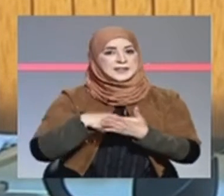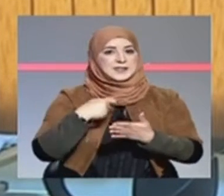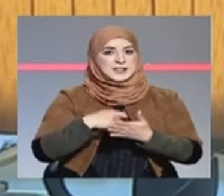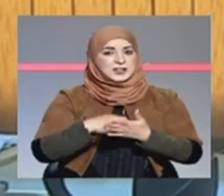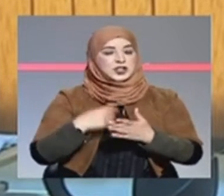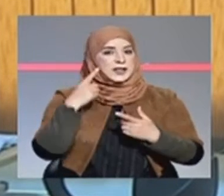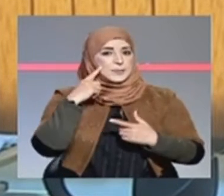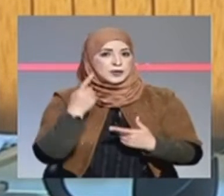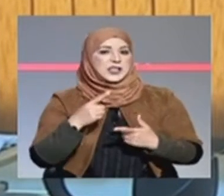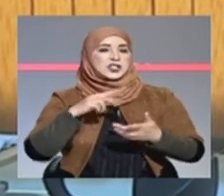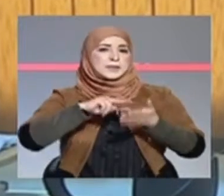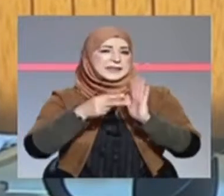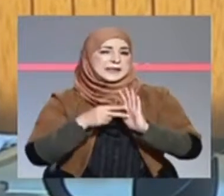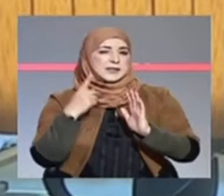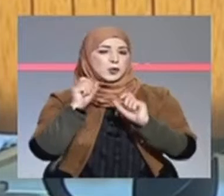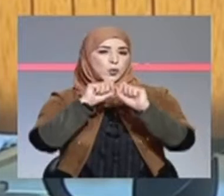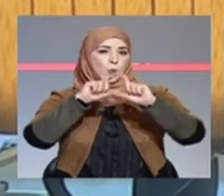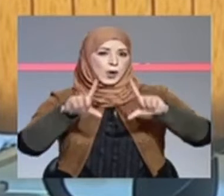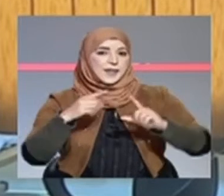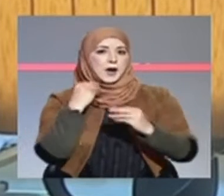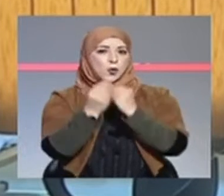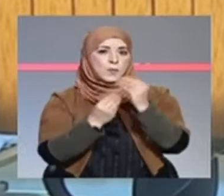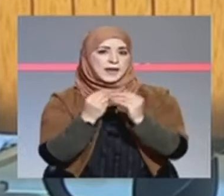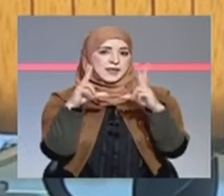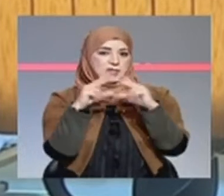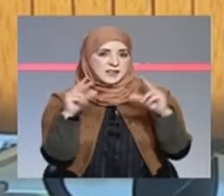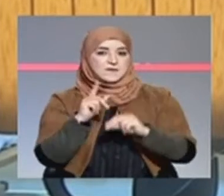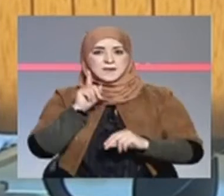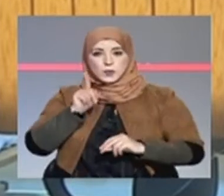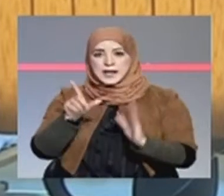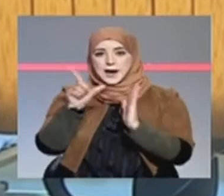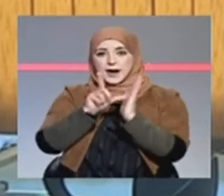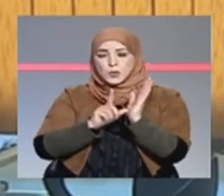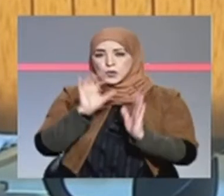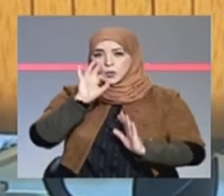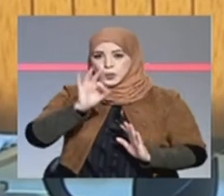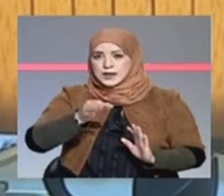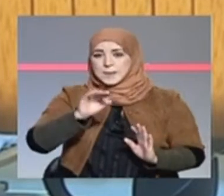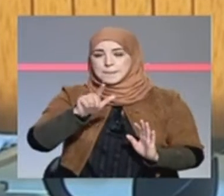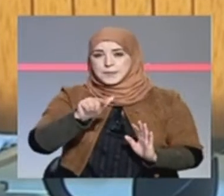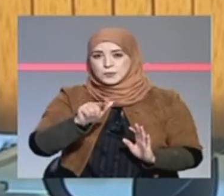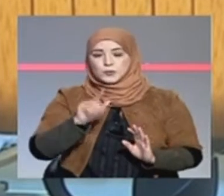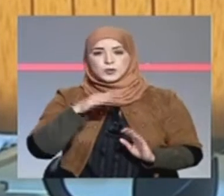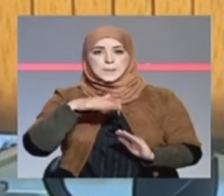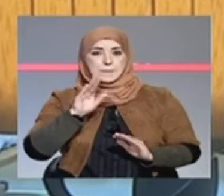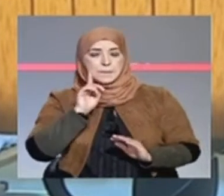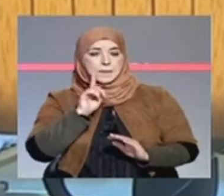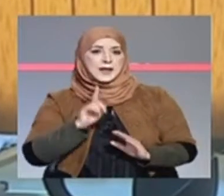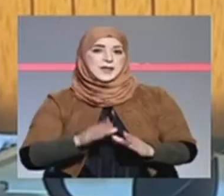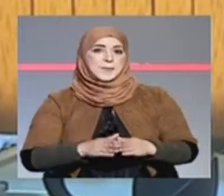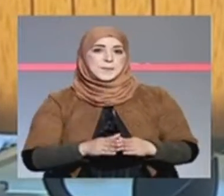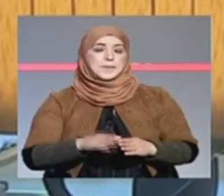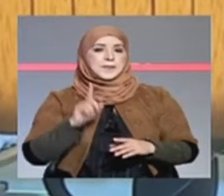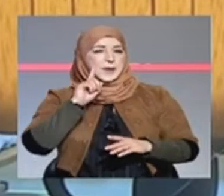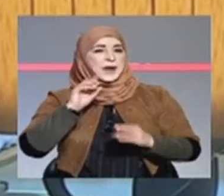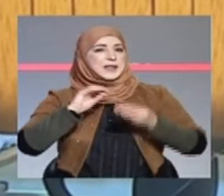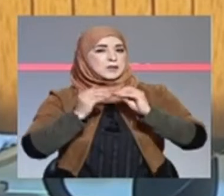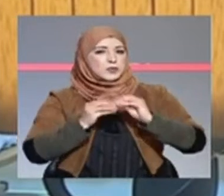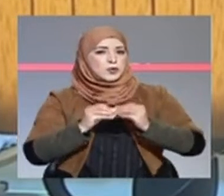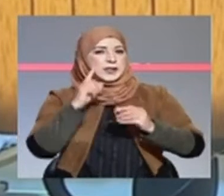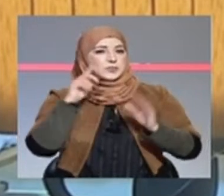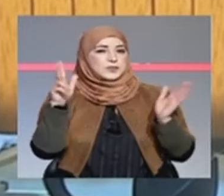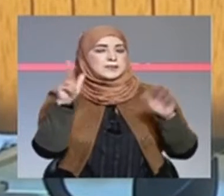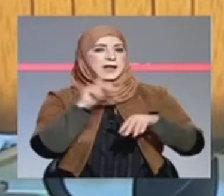بتصير المعامله لاننا نحب نقول القانون رقم وجود الاطار القانوني موجود بعض الاشكاليات خص